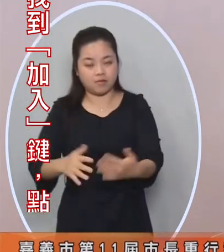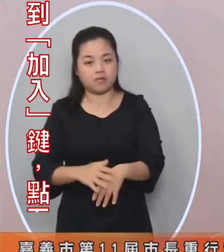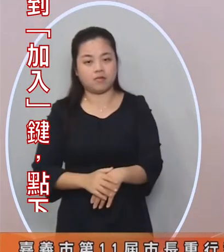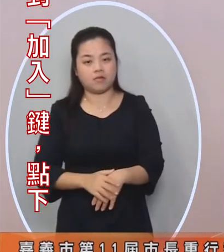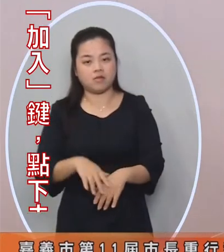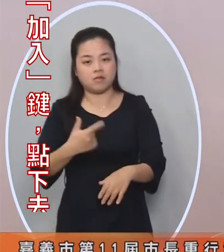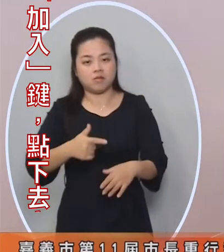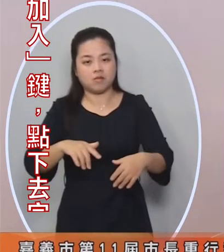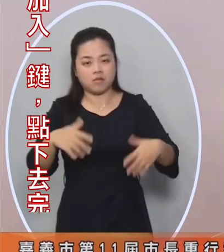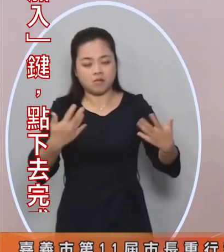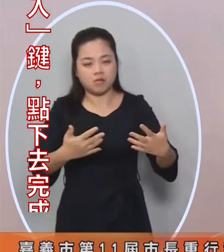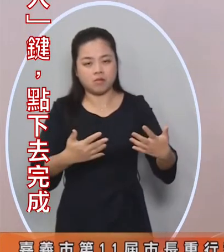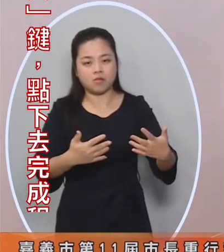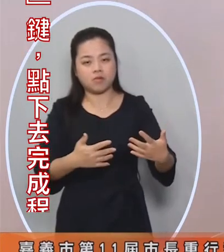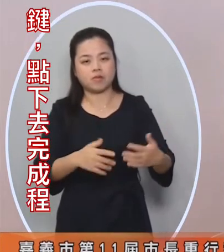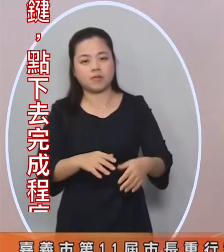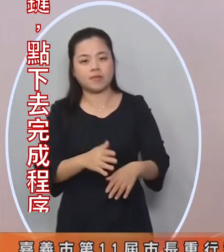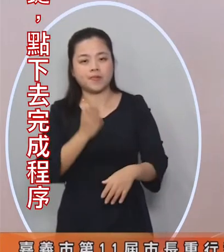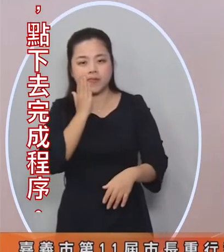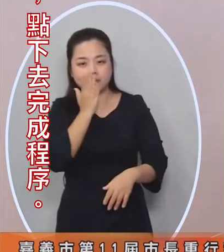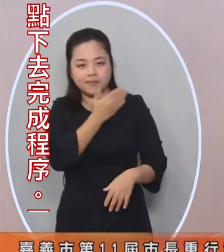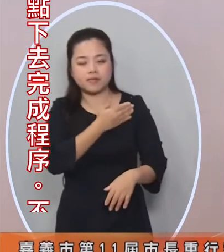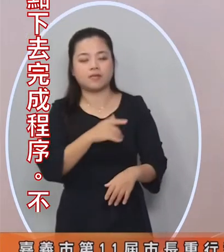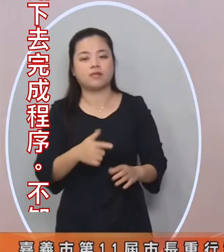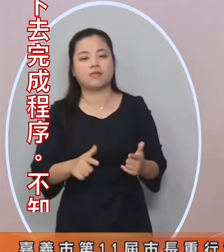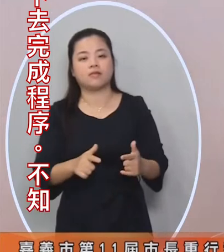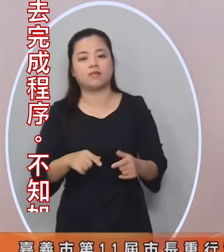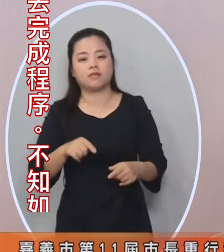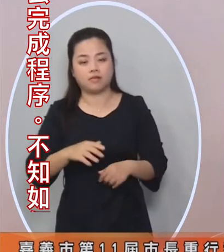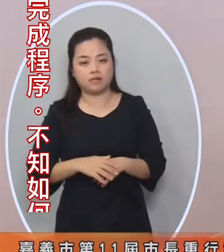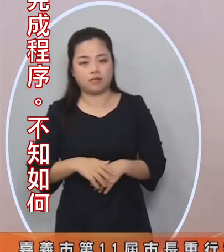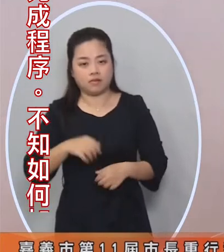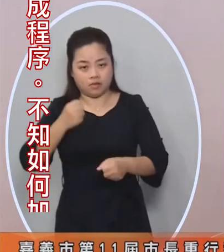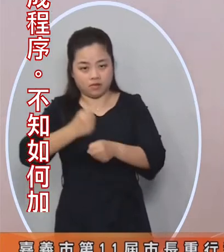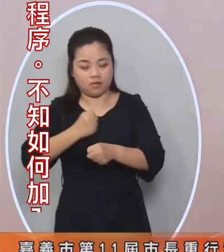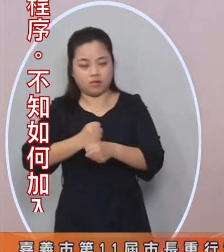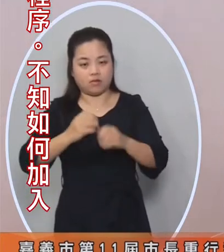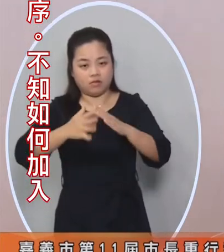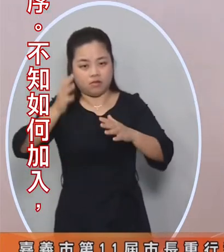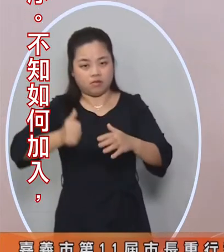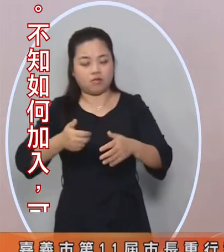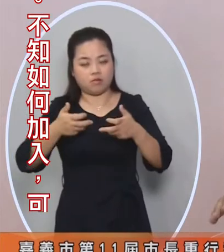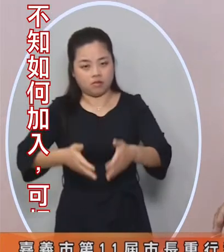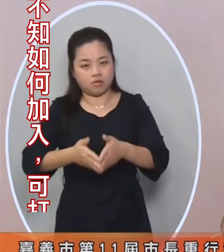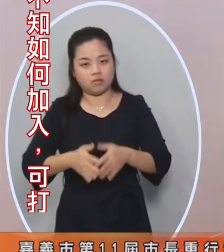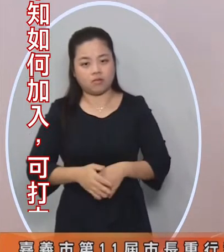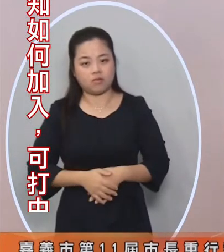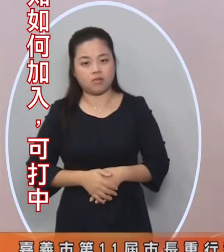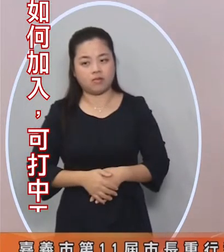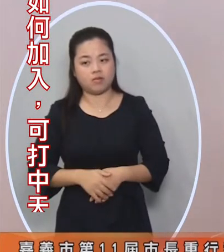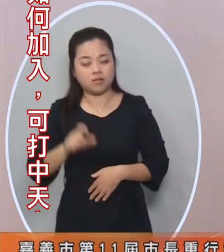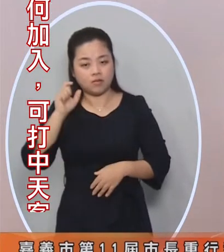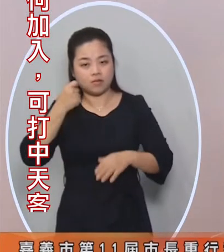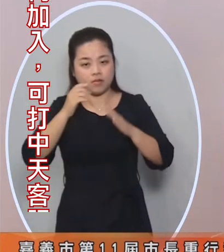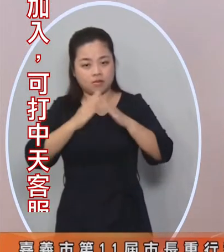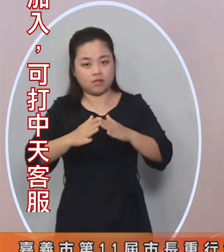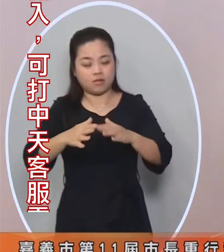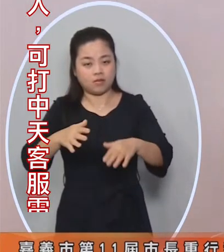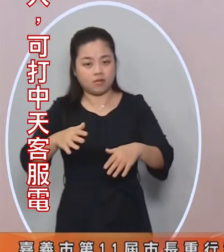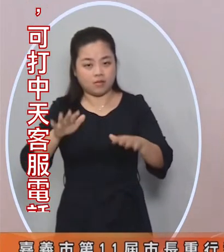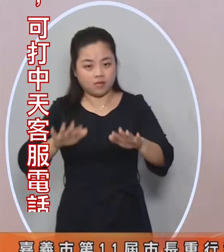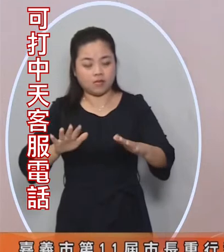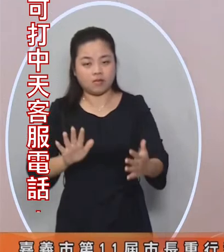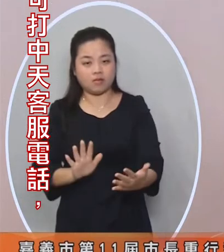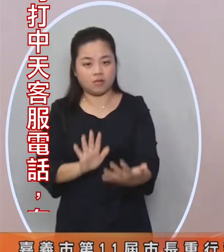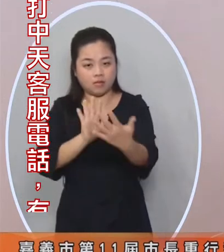不是把问题盖住，问题就会自己解决，这才是做市长最重要的事情。那嘉义市现在面临